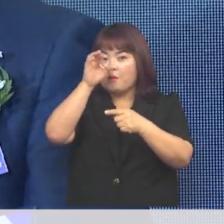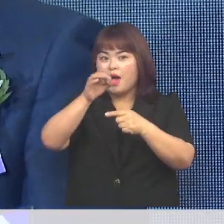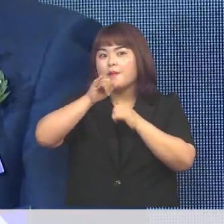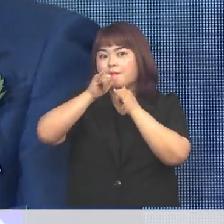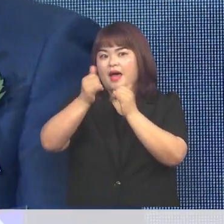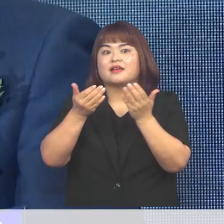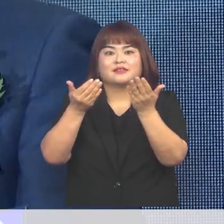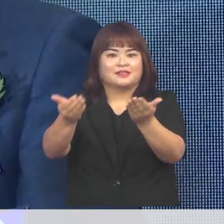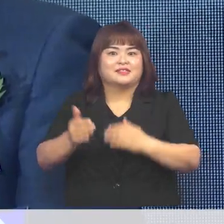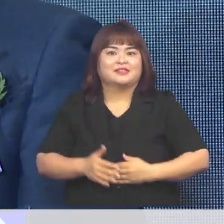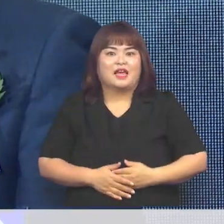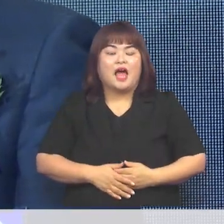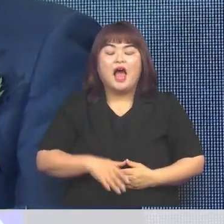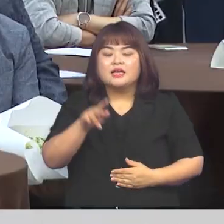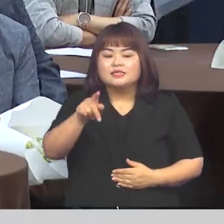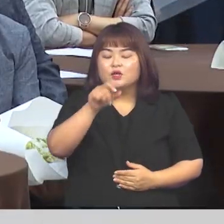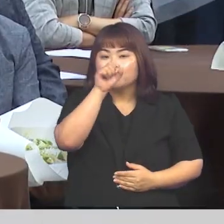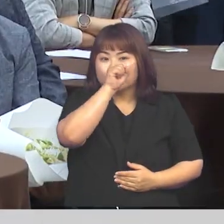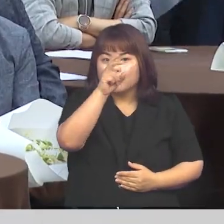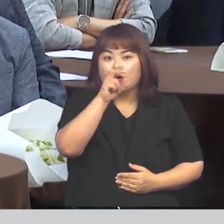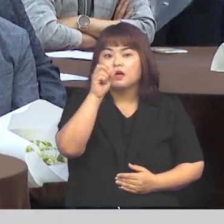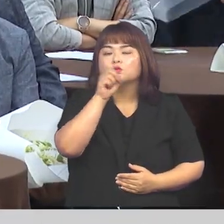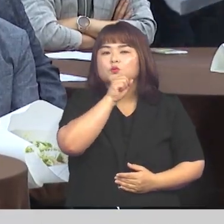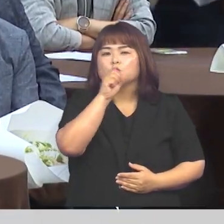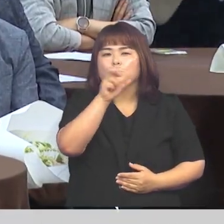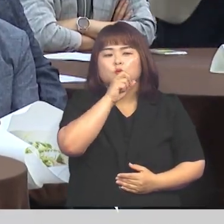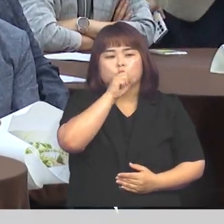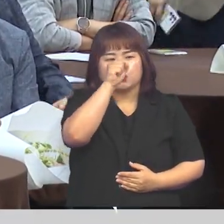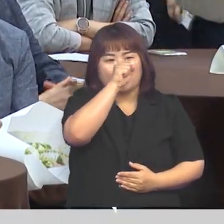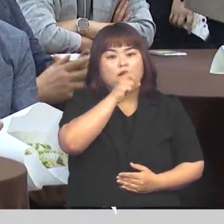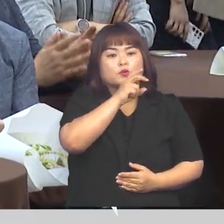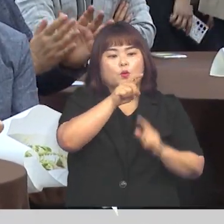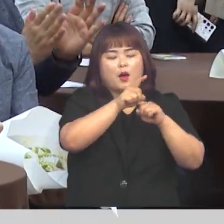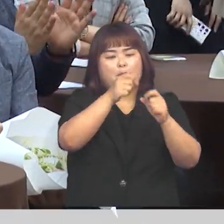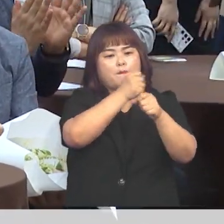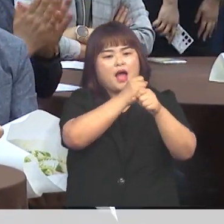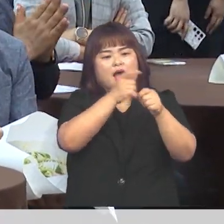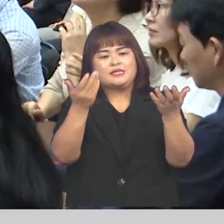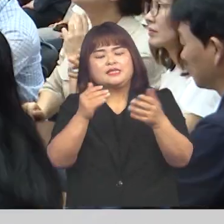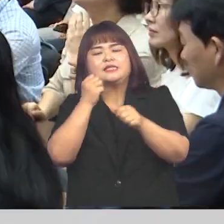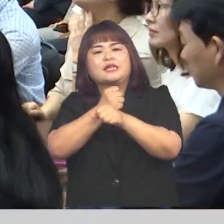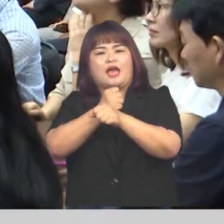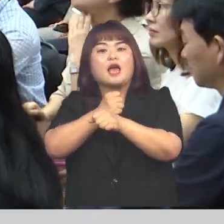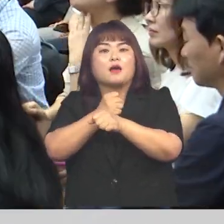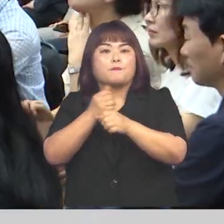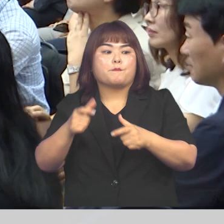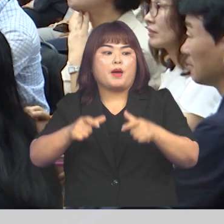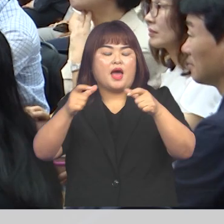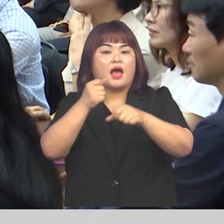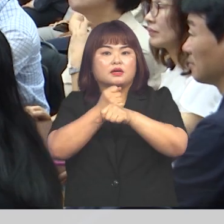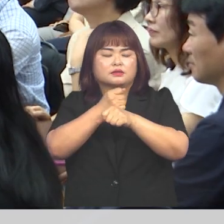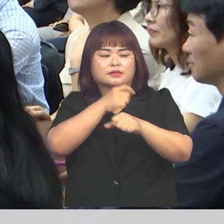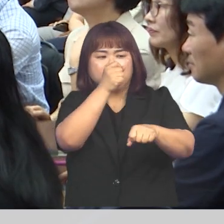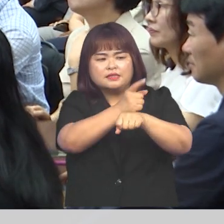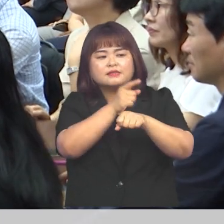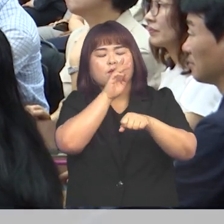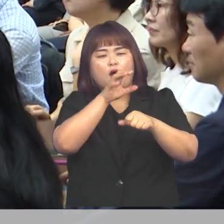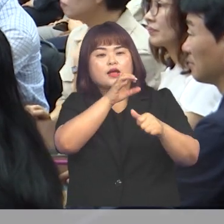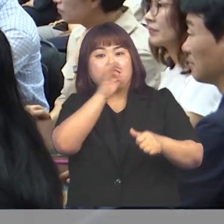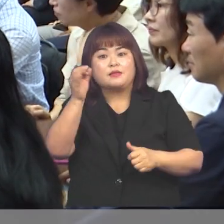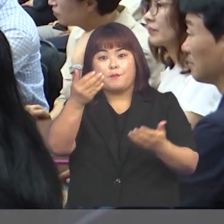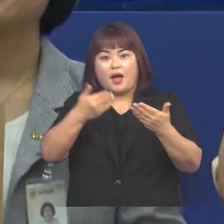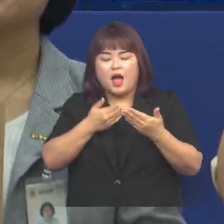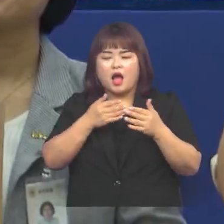제도입니다. 시는 캐릭터 조화용 제품 제작을 통한 취약계층 일자리 창출 등 지역 특성을 활용한 사례를